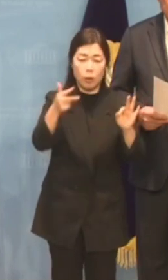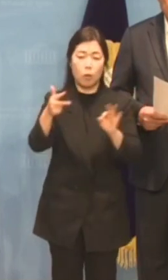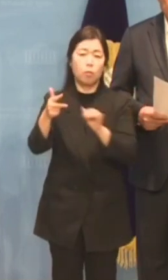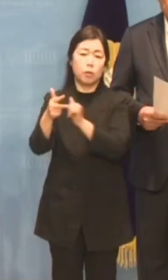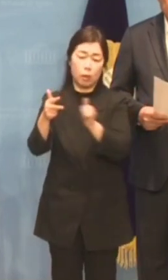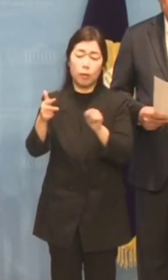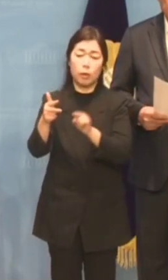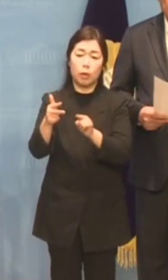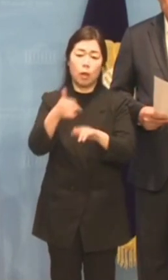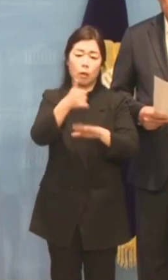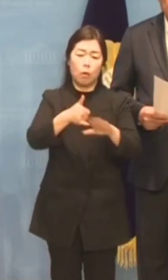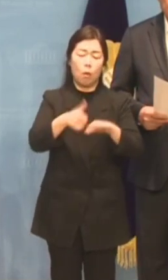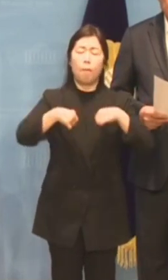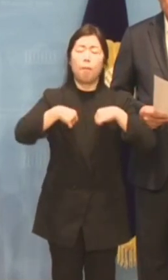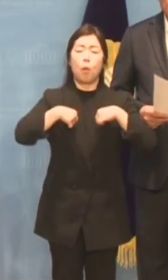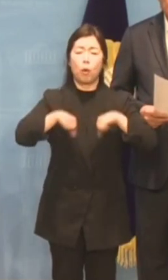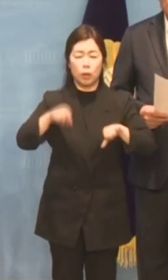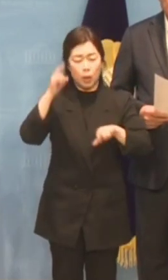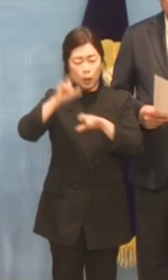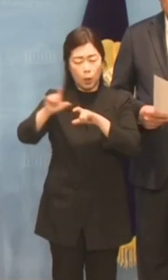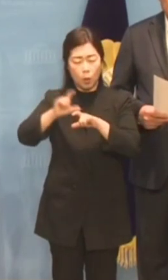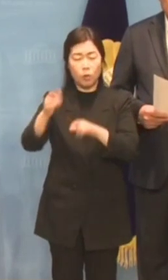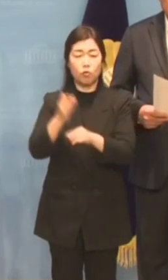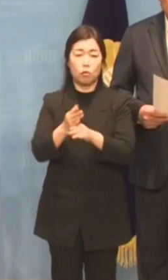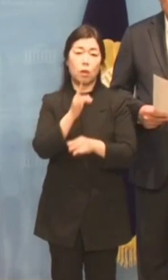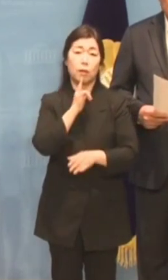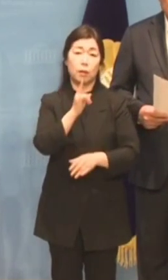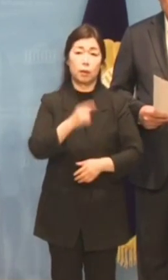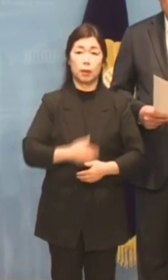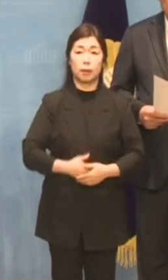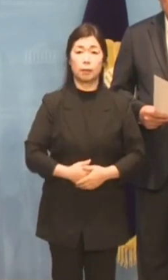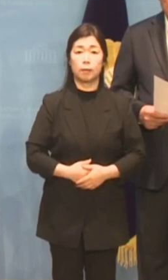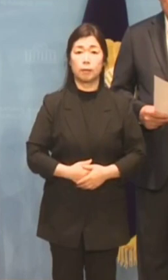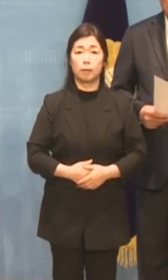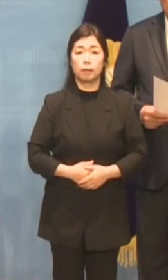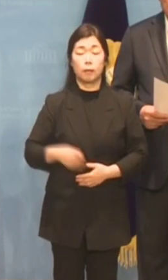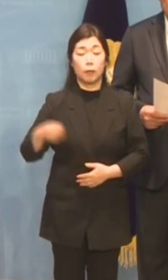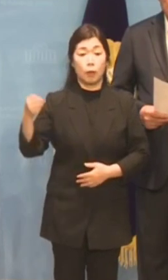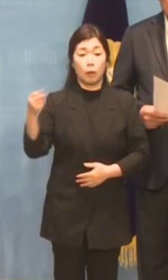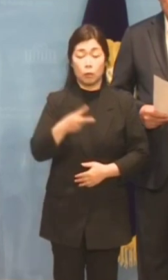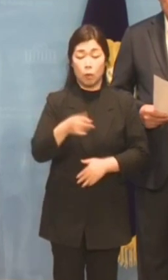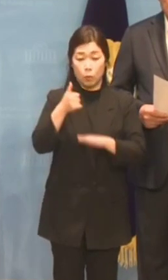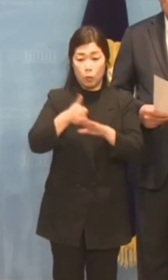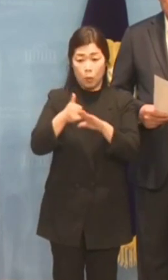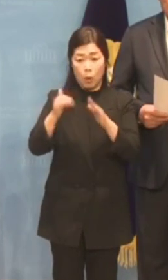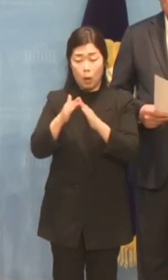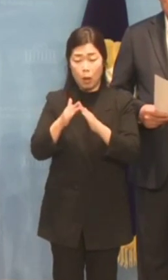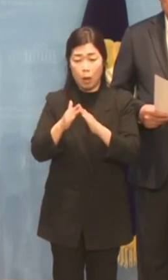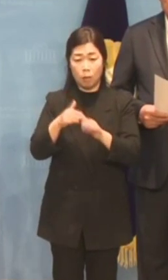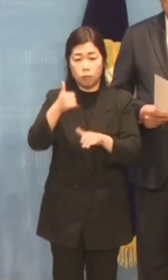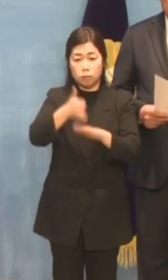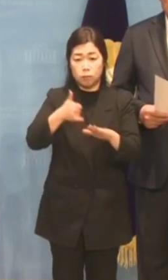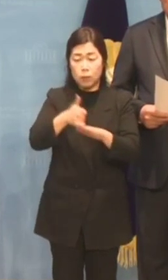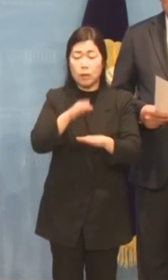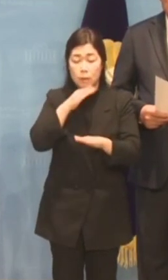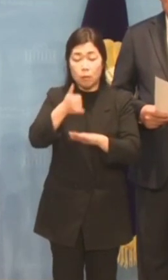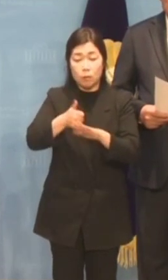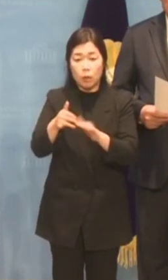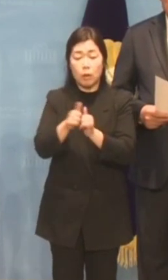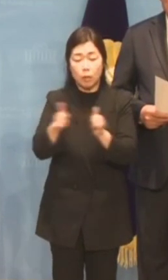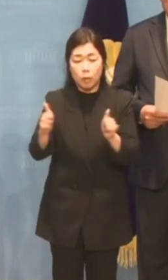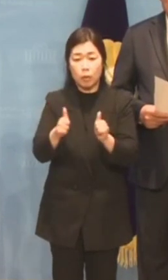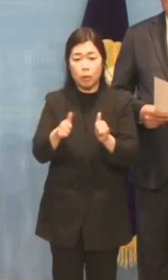7명이 농업 포기를 고민하고 있습니다. 또 농가 고령화로 인해 농가의